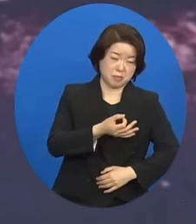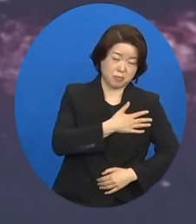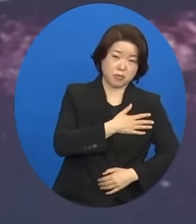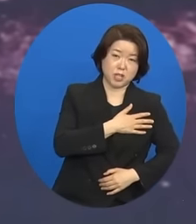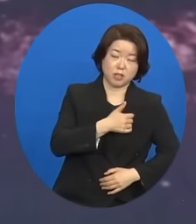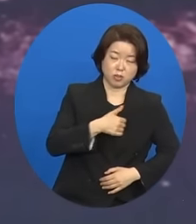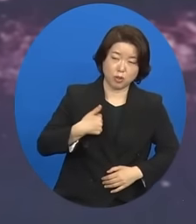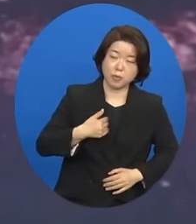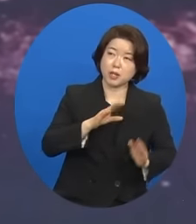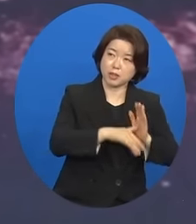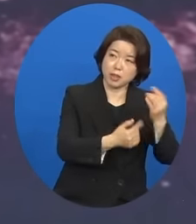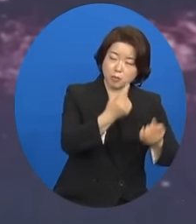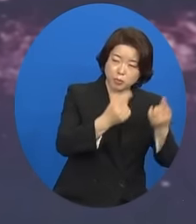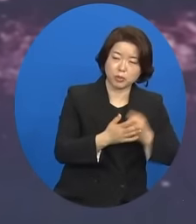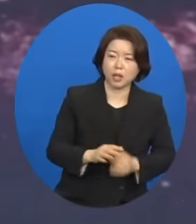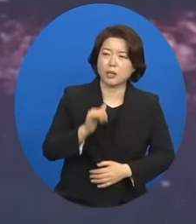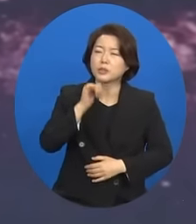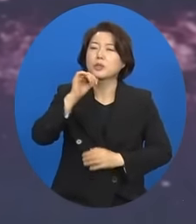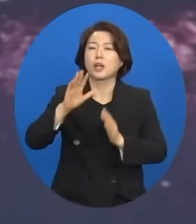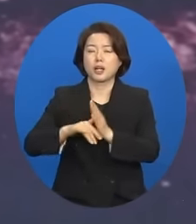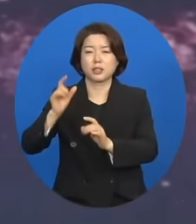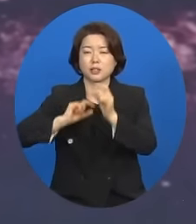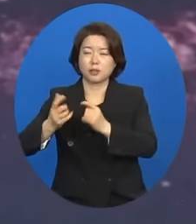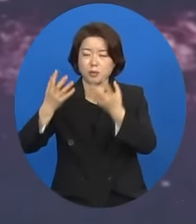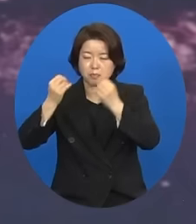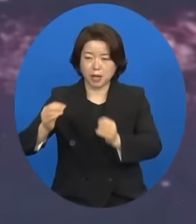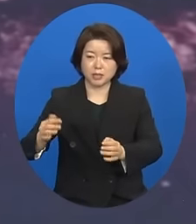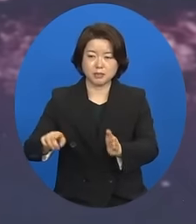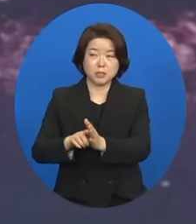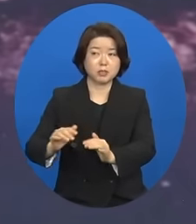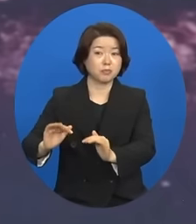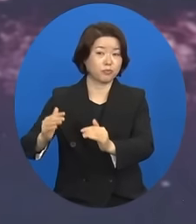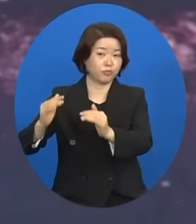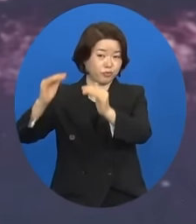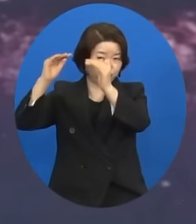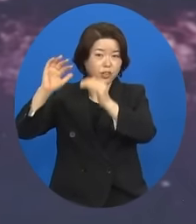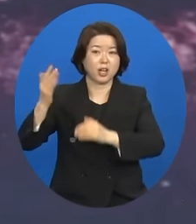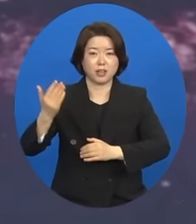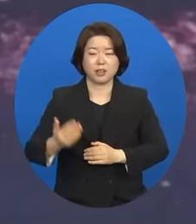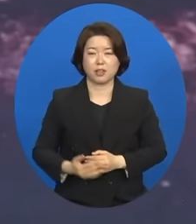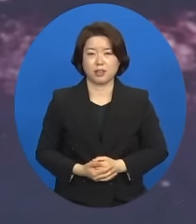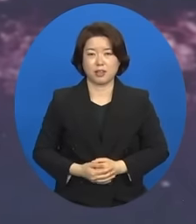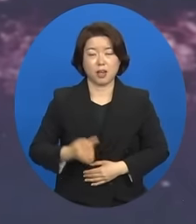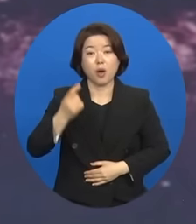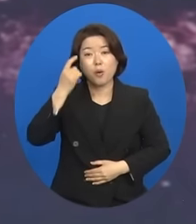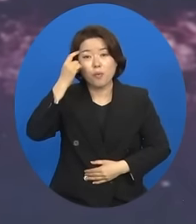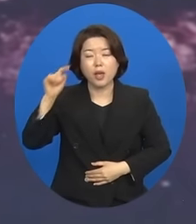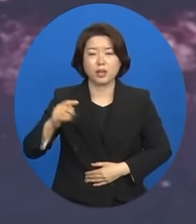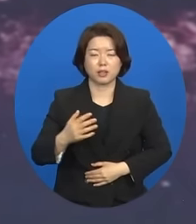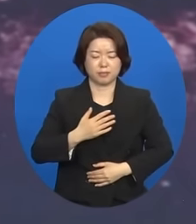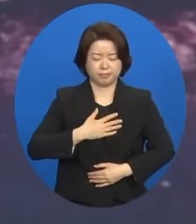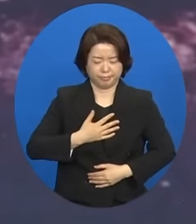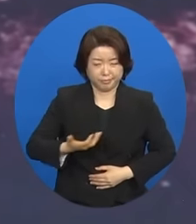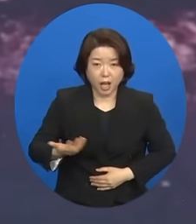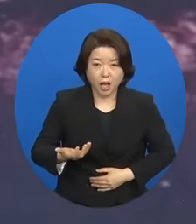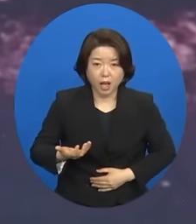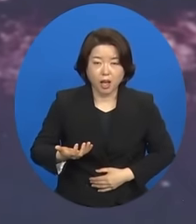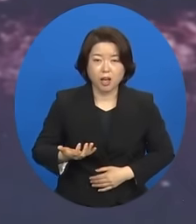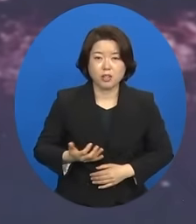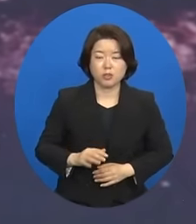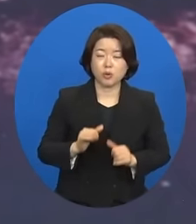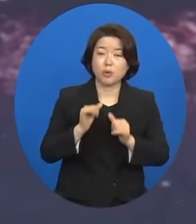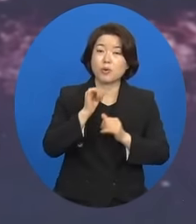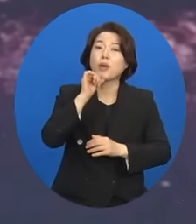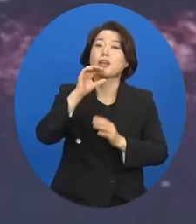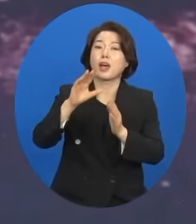훨씬 더 많이 성숙하고 성장한다는 거예요 왜냐하면 바로 그 흉통과 흉년의